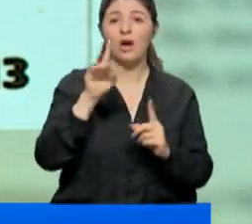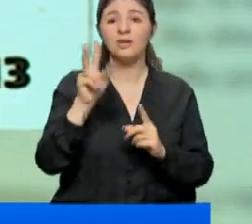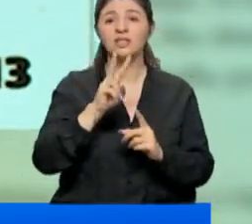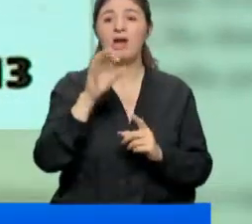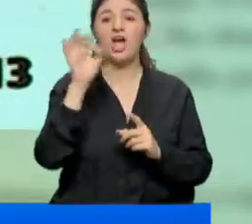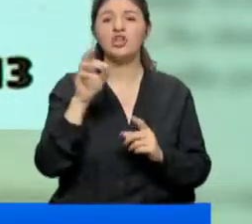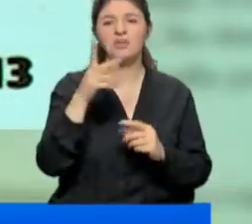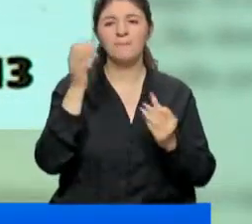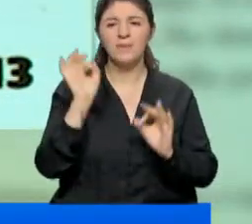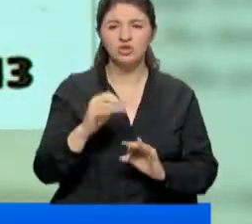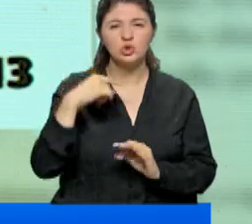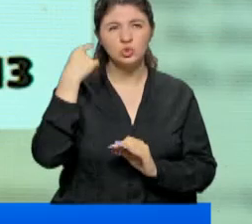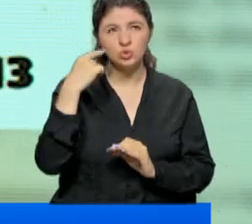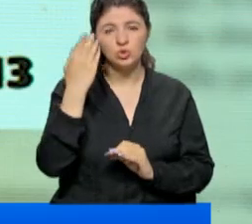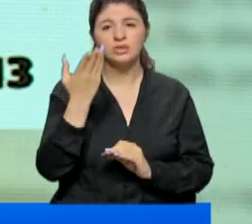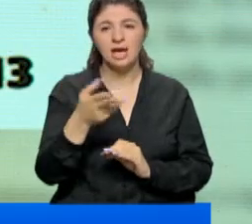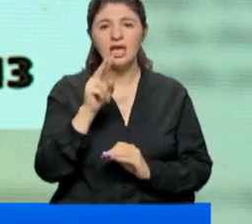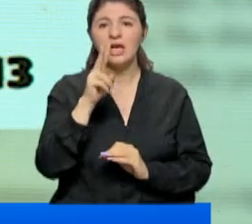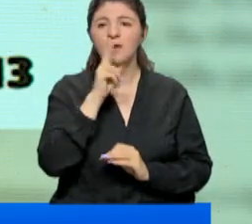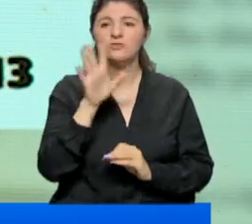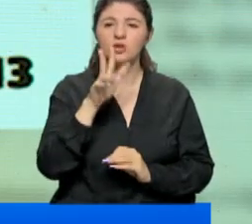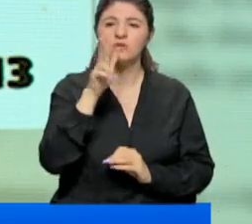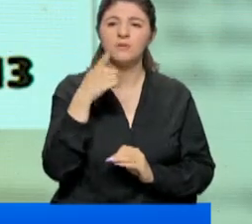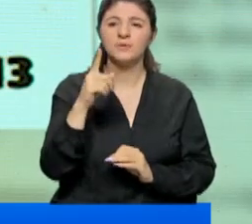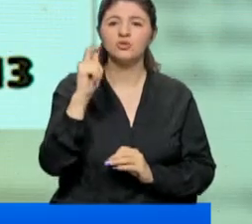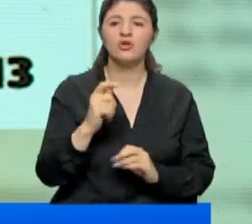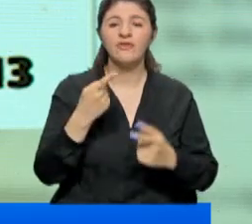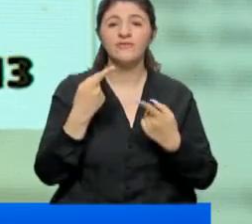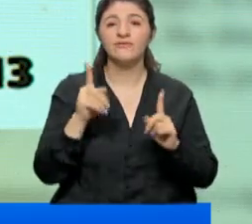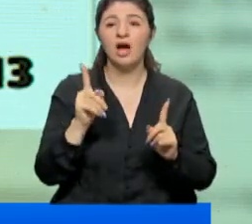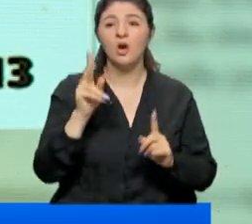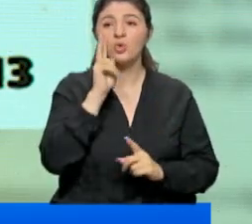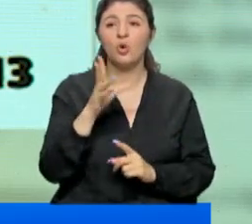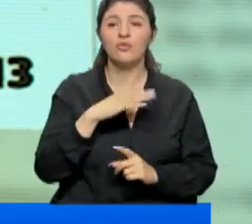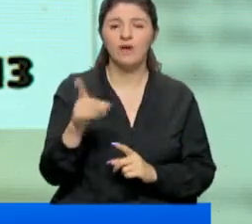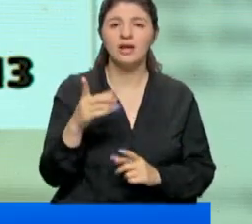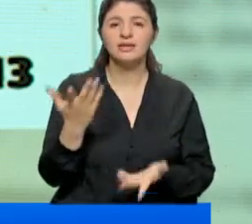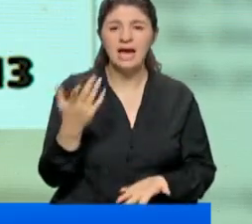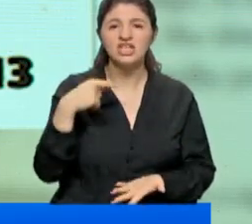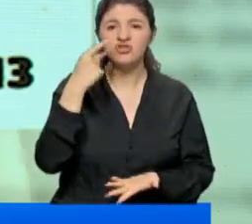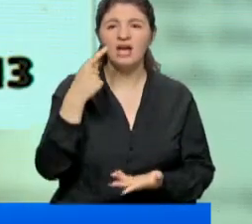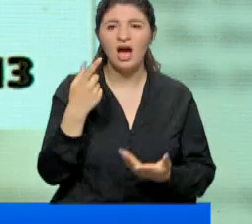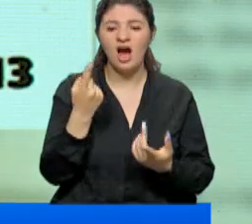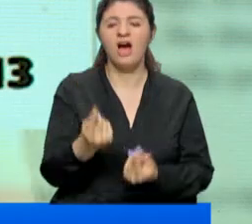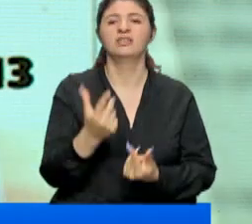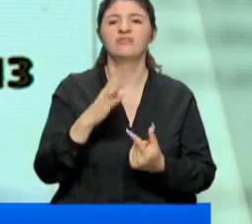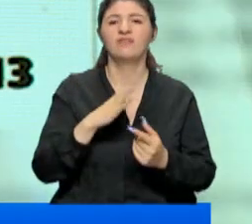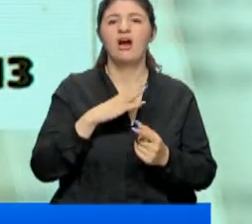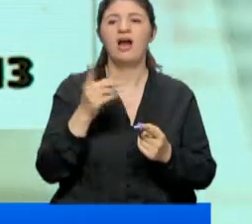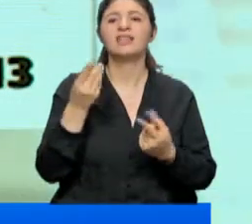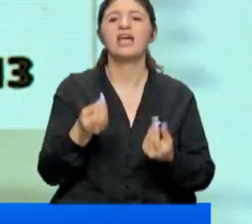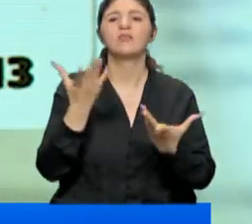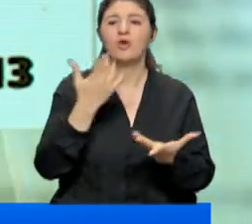15-20 Eylül gibi başladığı düşünülürse 250-300 bin tonluk açık görünüyor yani şeker açı görünüyormuş